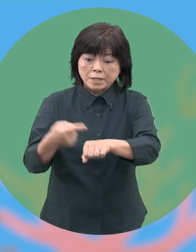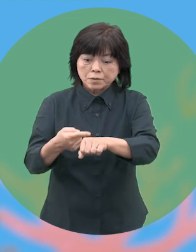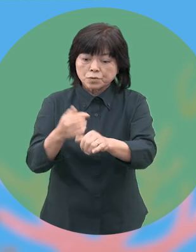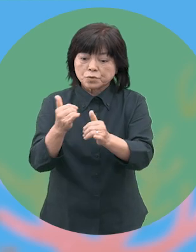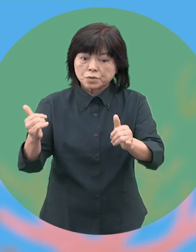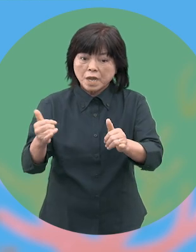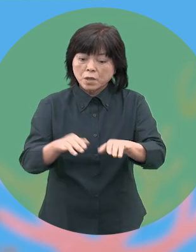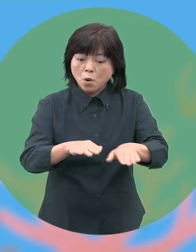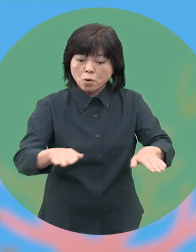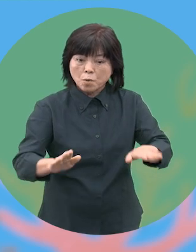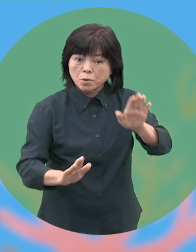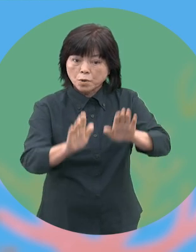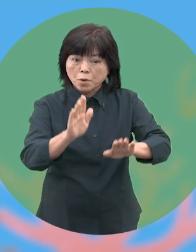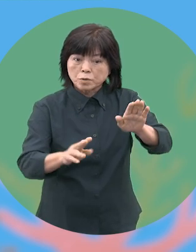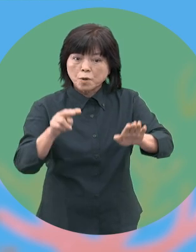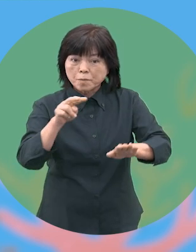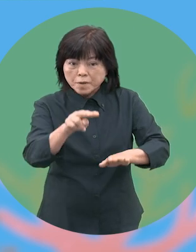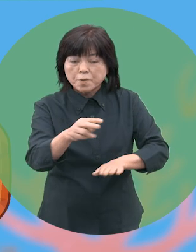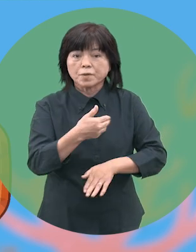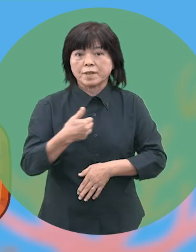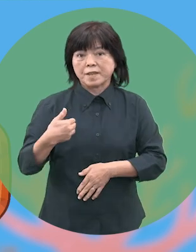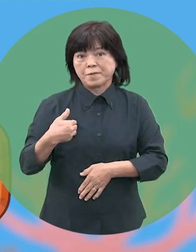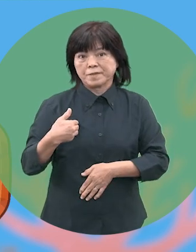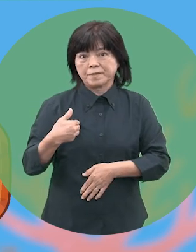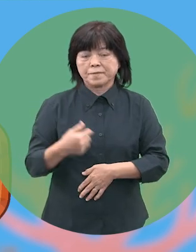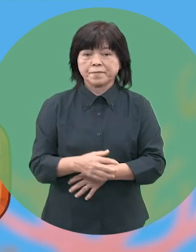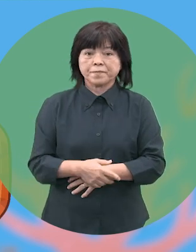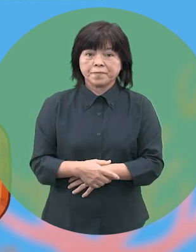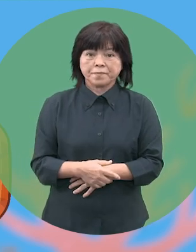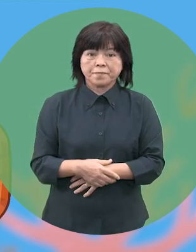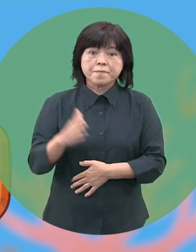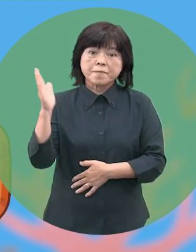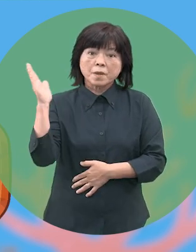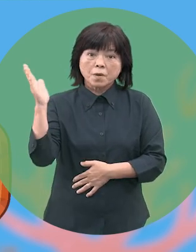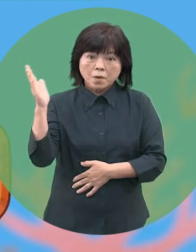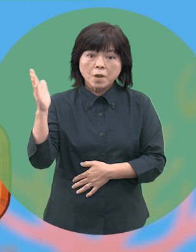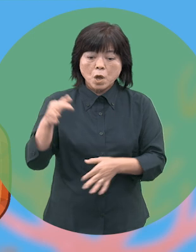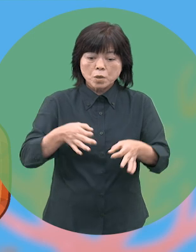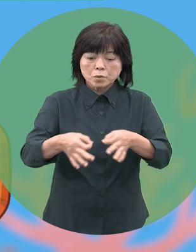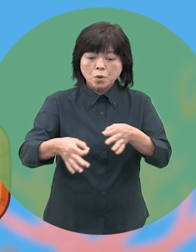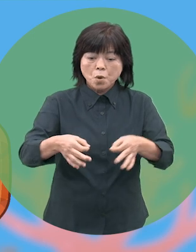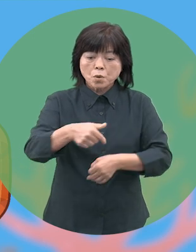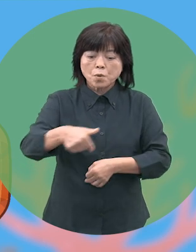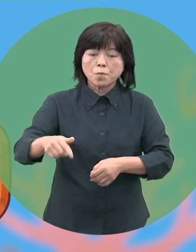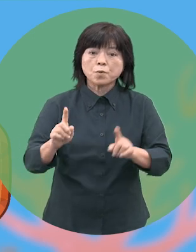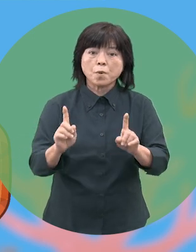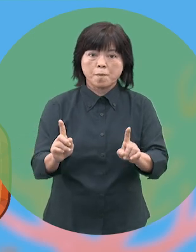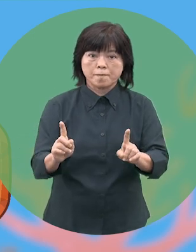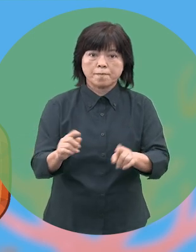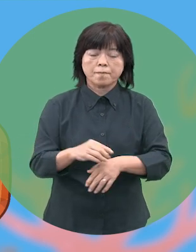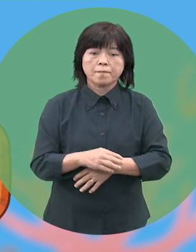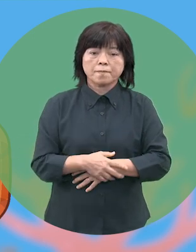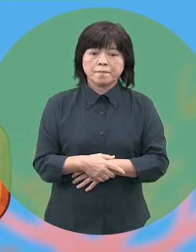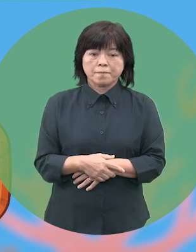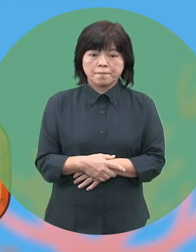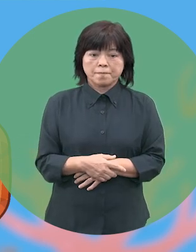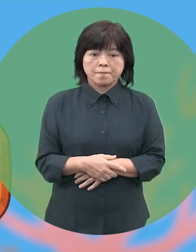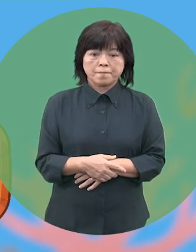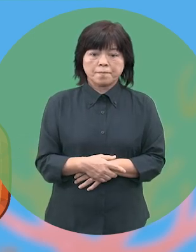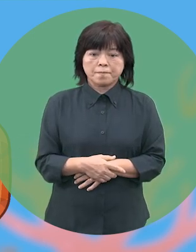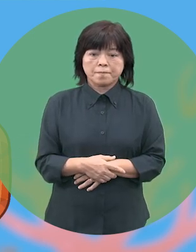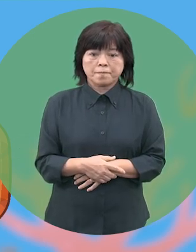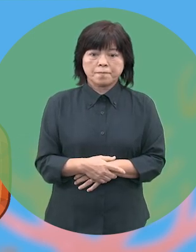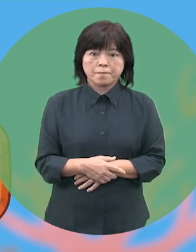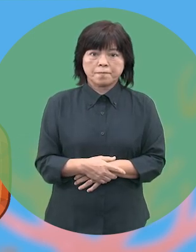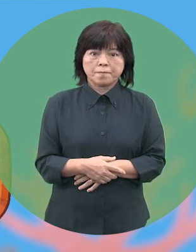を見ることができるよ。こちらは商業部門。 県外研修は授業の一環で実